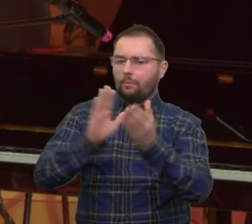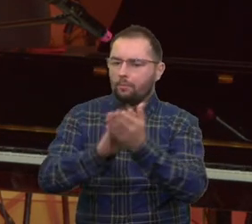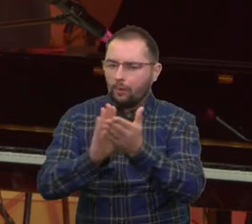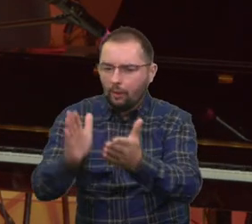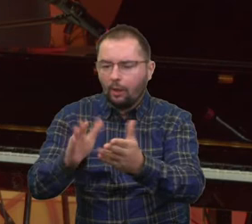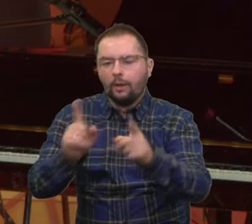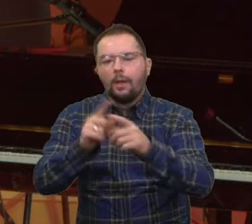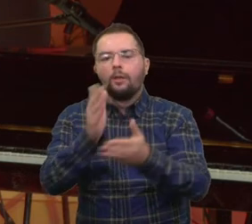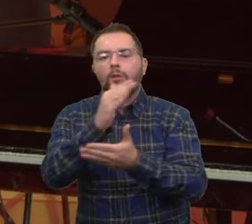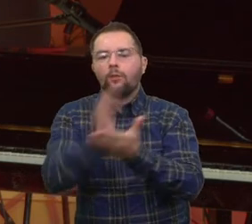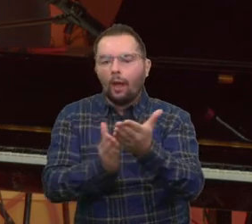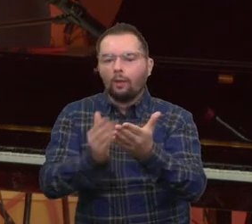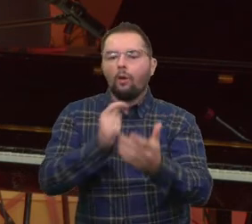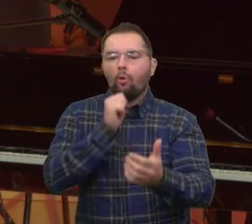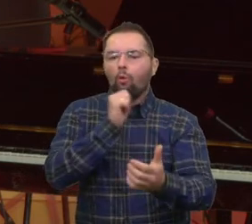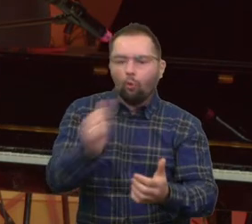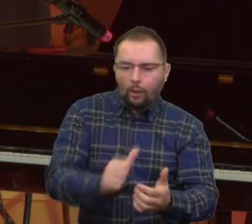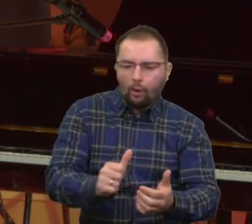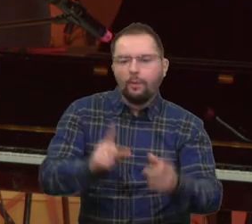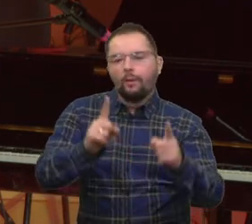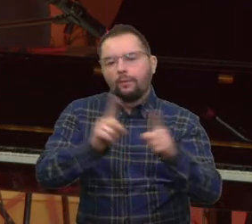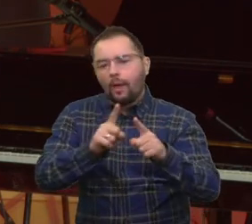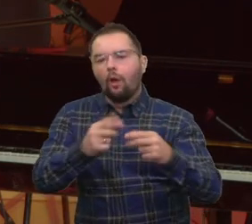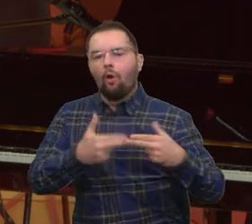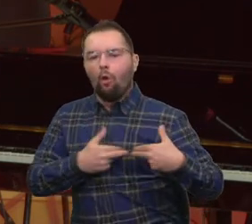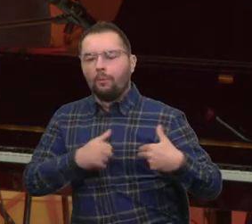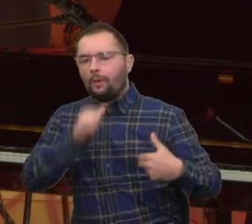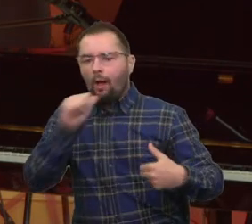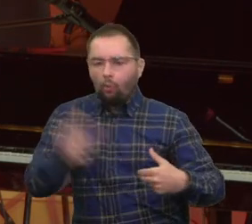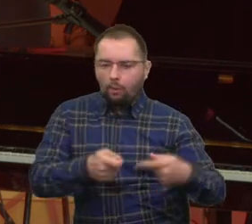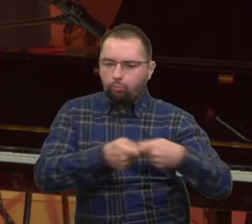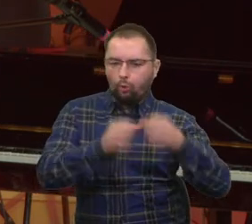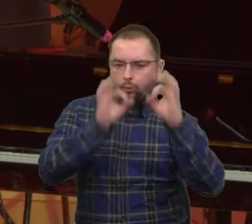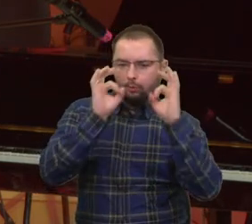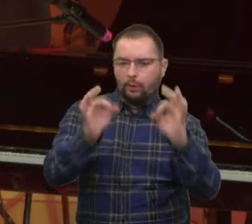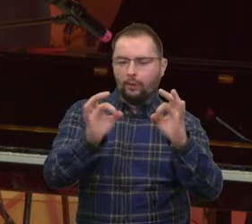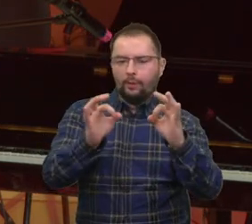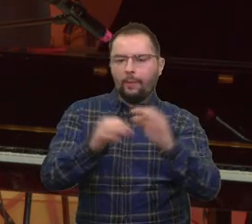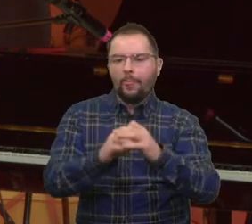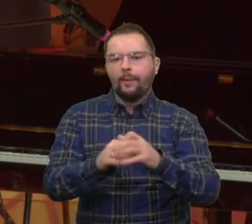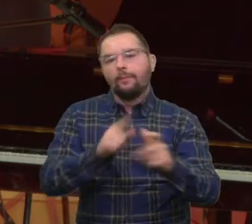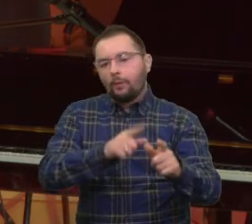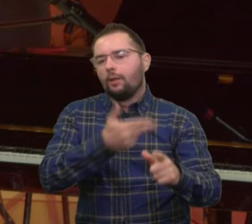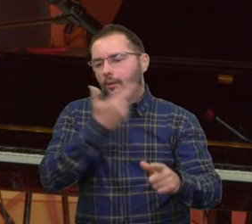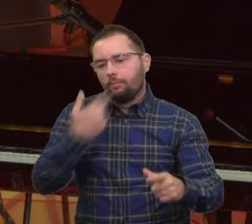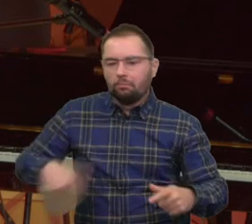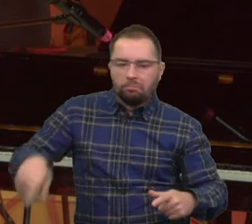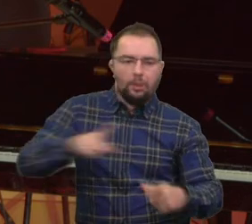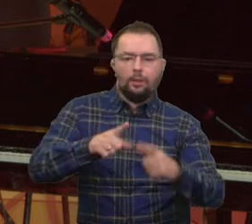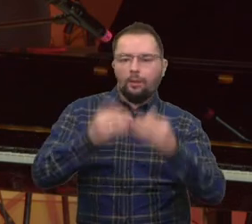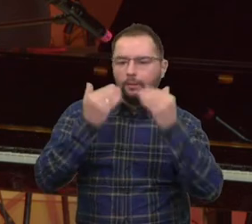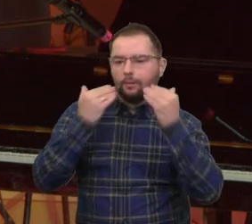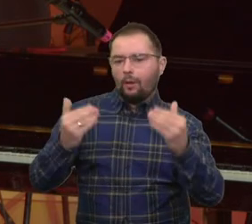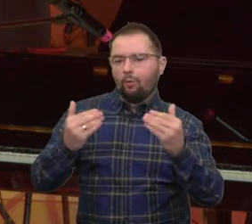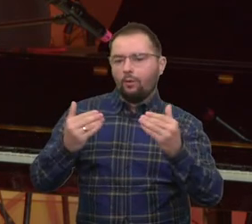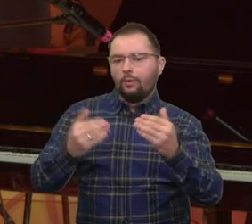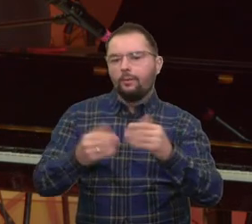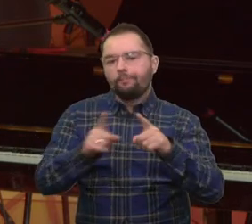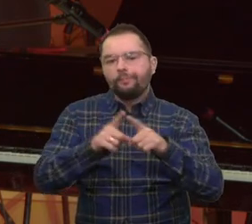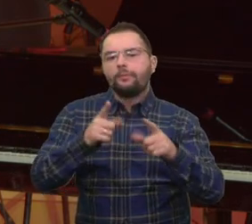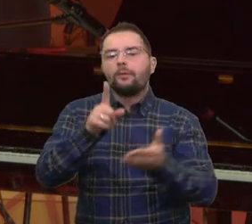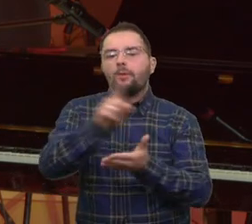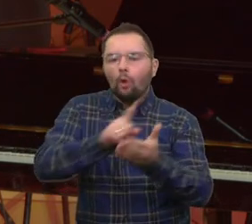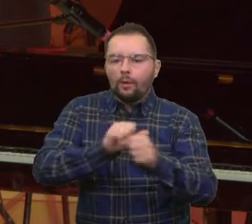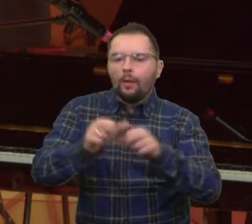Unii Europejskiej. Mamy bardzo dobre relacje z Komisją Europejską. To myślę, że jest zasługa nas wszystkich, bo Śląsk zawsze był